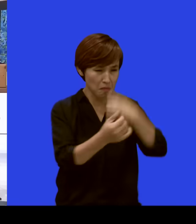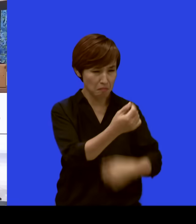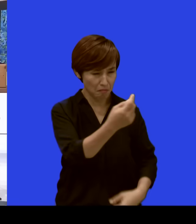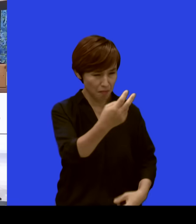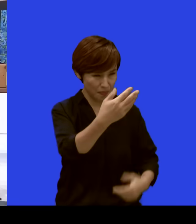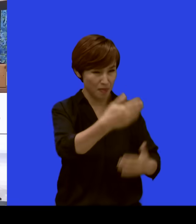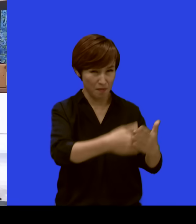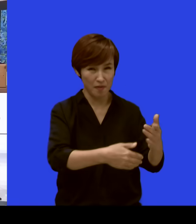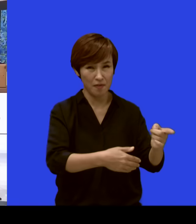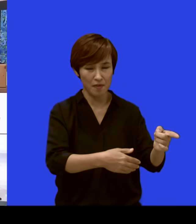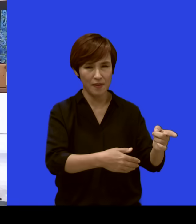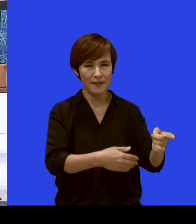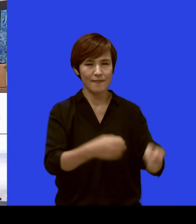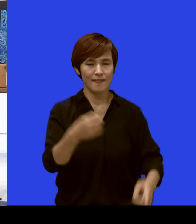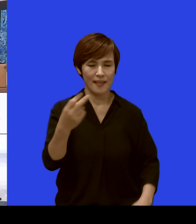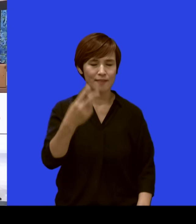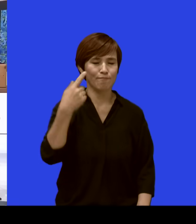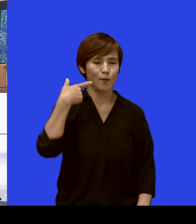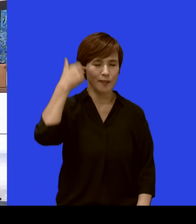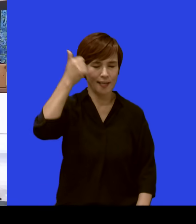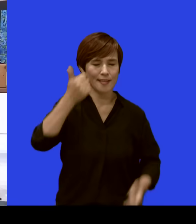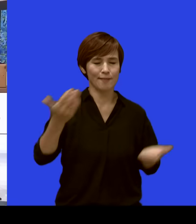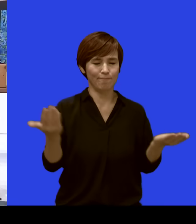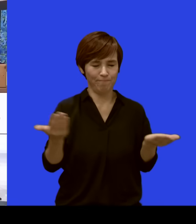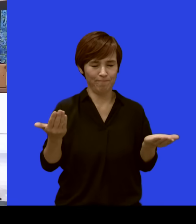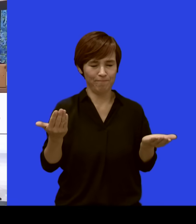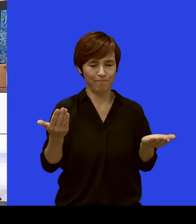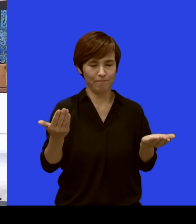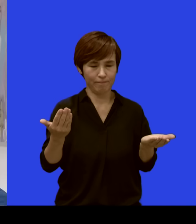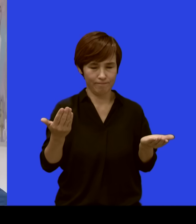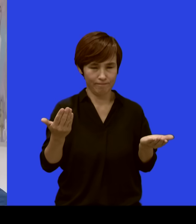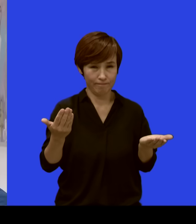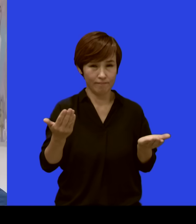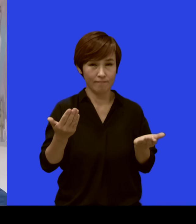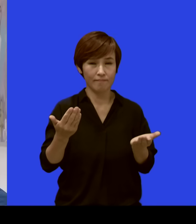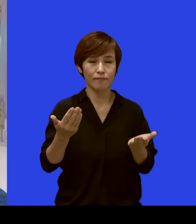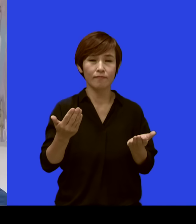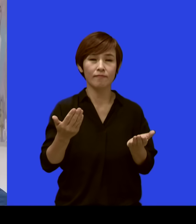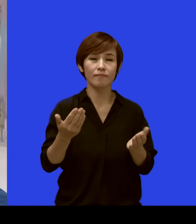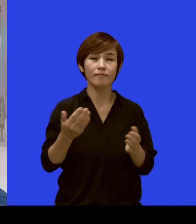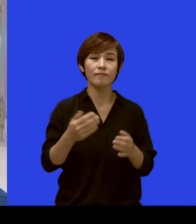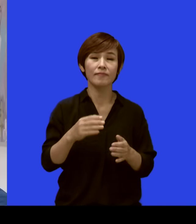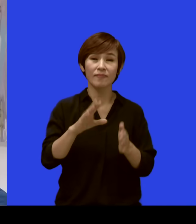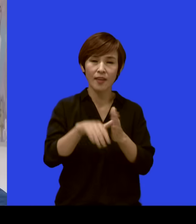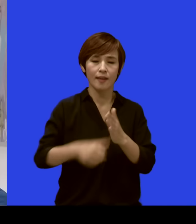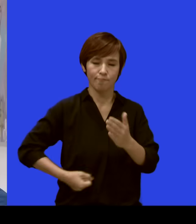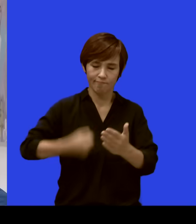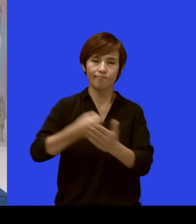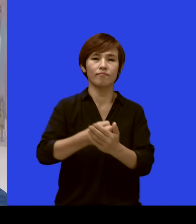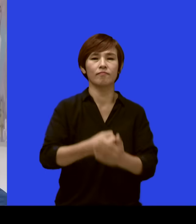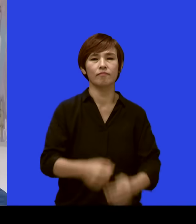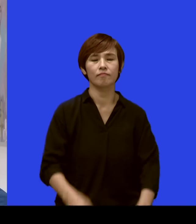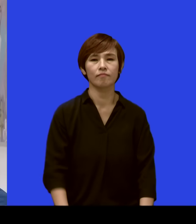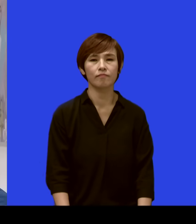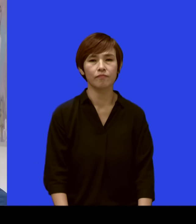제가 그때 목회를 다시 하면서 결단해야겠다. 사실은 제가